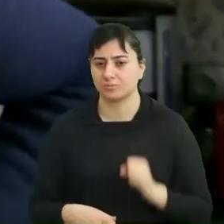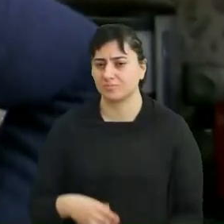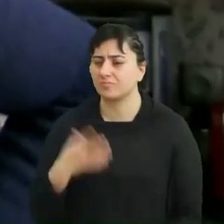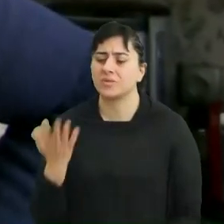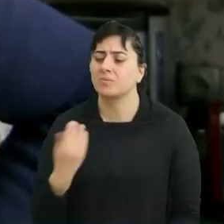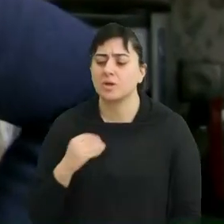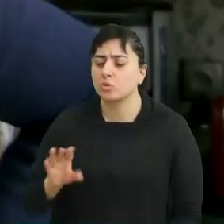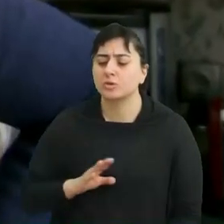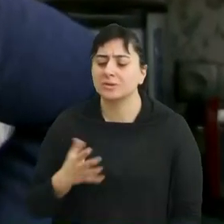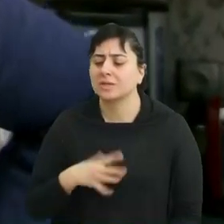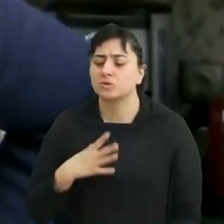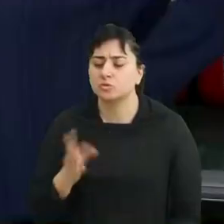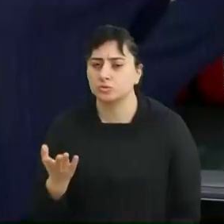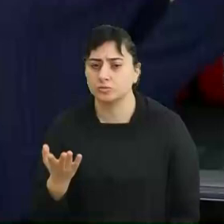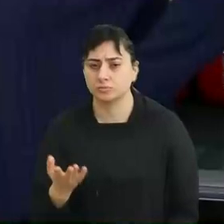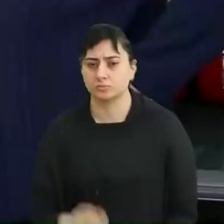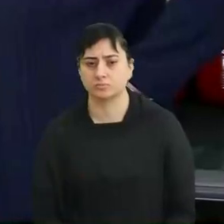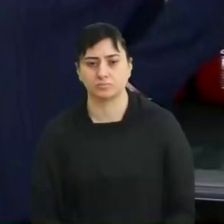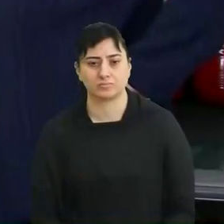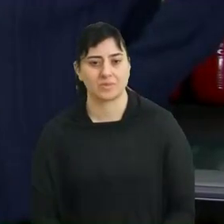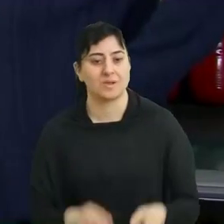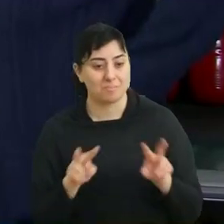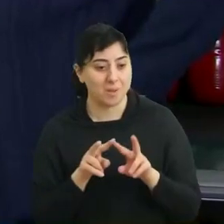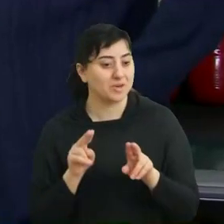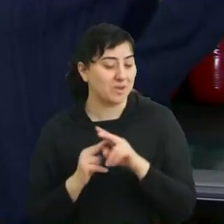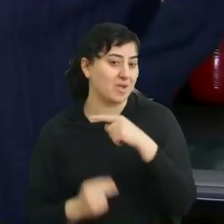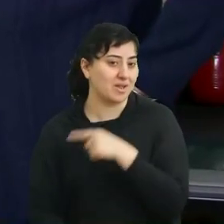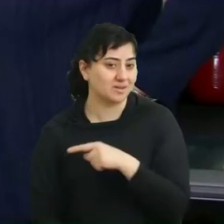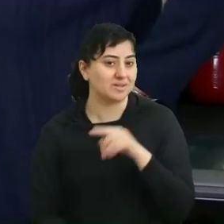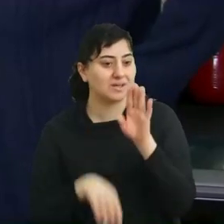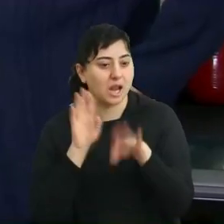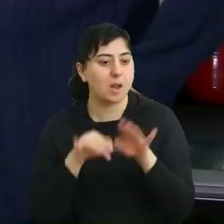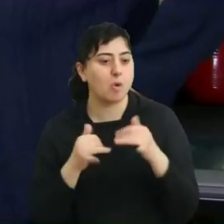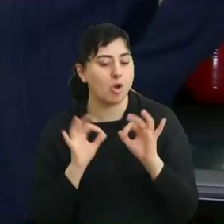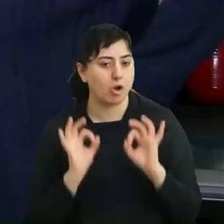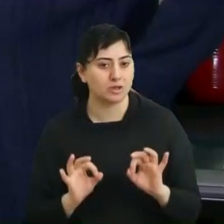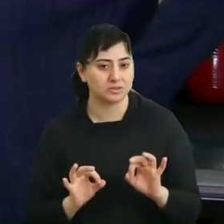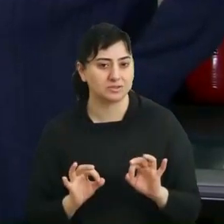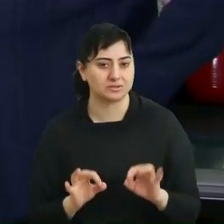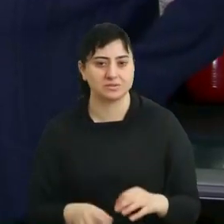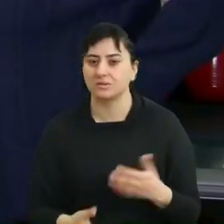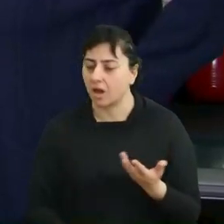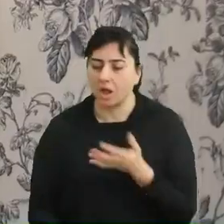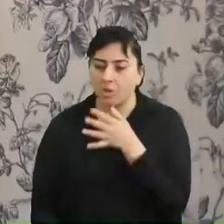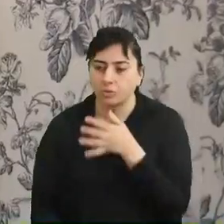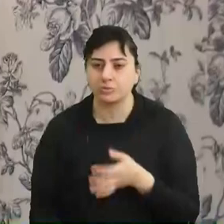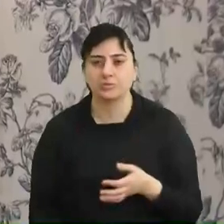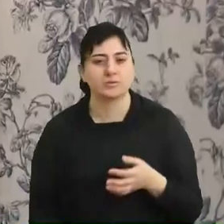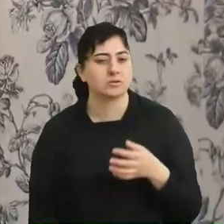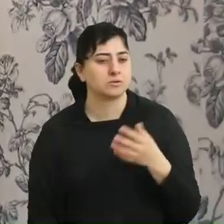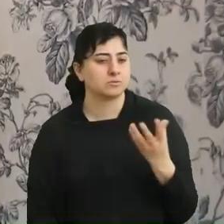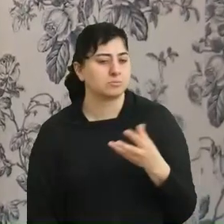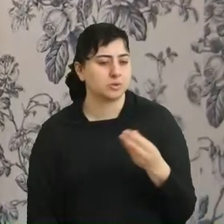ne istiyorsun benim yavrumdan onu de hadi. Mahmut Kemal var ya, reklamda oynayacakmış. Biliyorum.